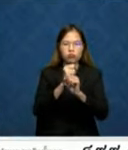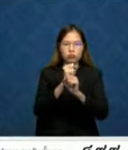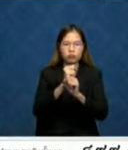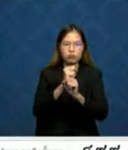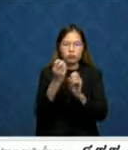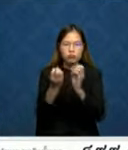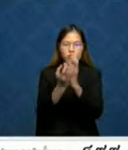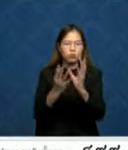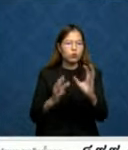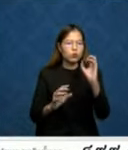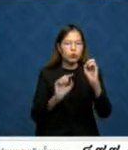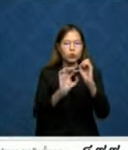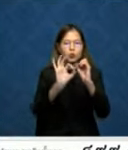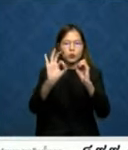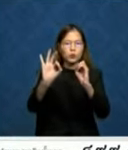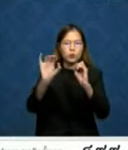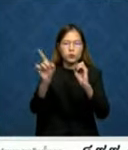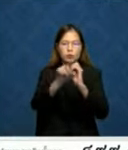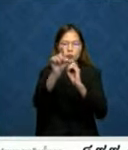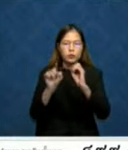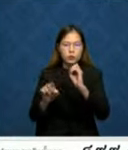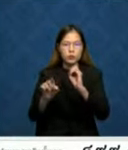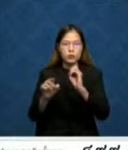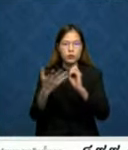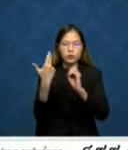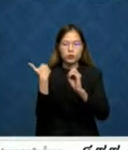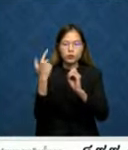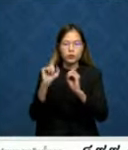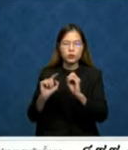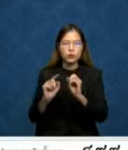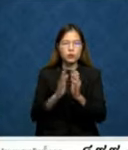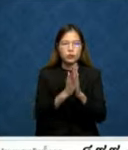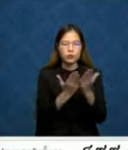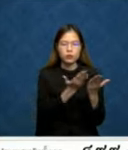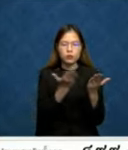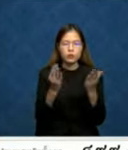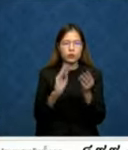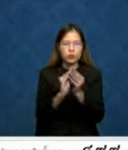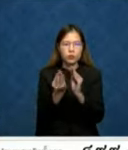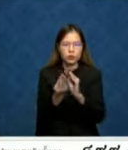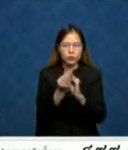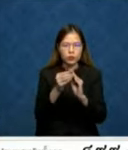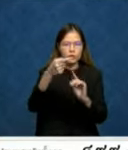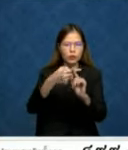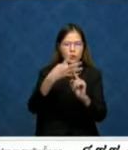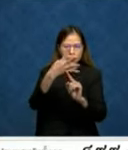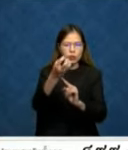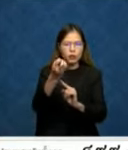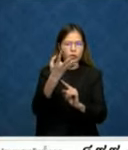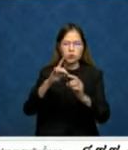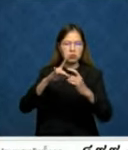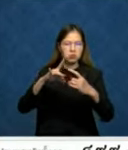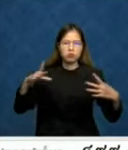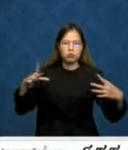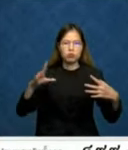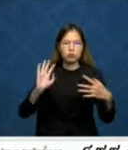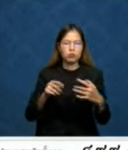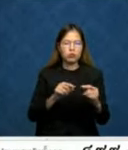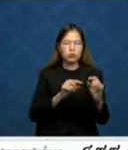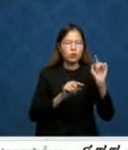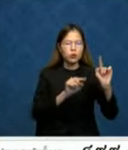ที่ 0.9% ย้ำนะครับทั้ง2เอกสารบอกเป็นตัวเลขตั้งแต่เมษายนทั้งคู่แต่ไม่ตรงกันคนหนึ่งบ